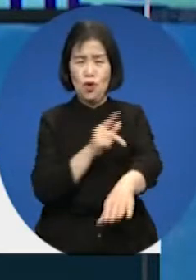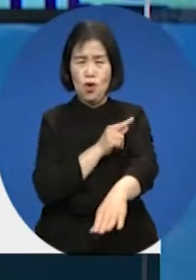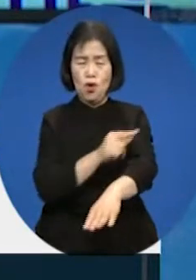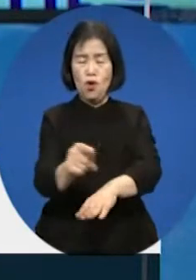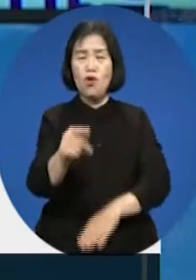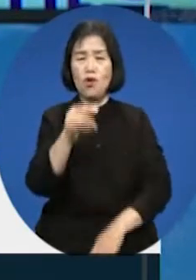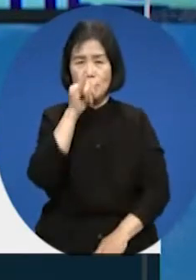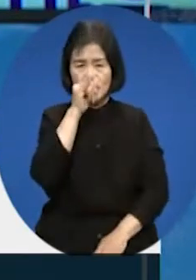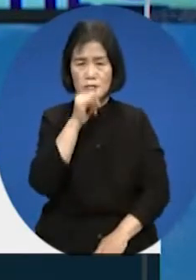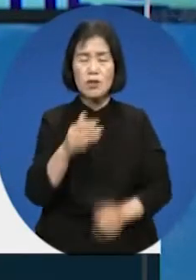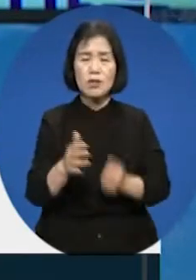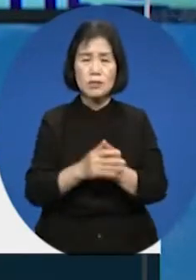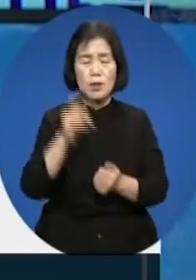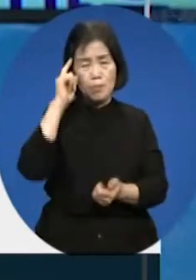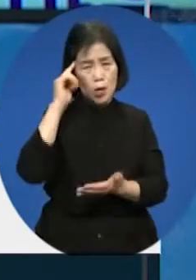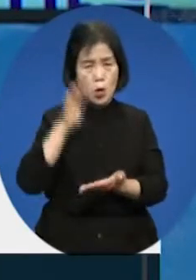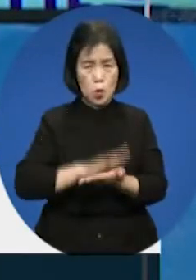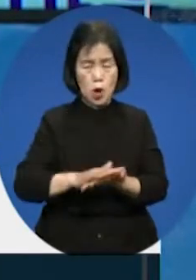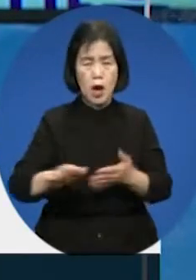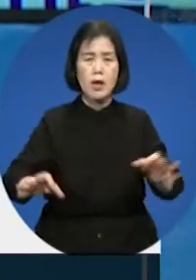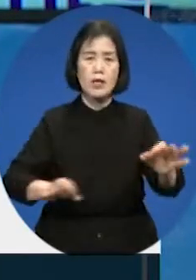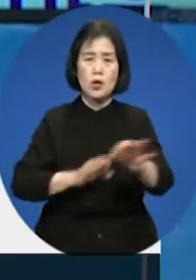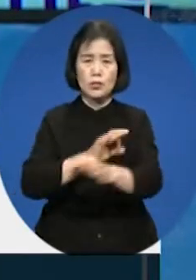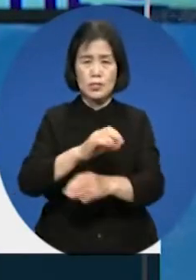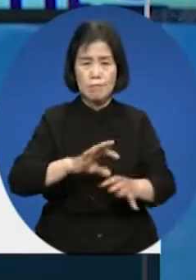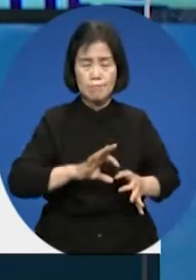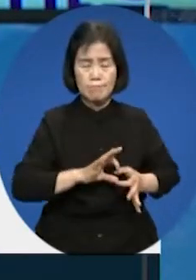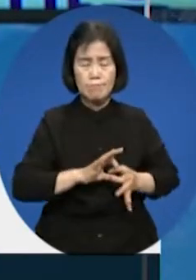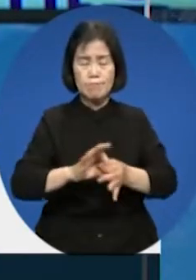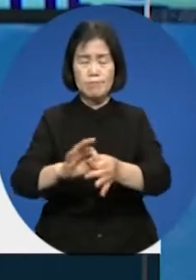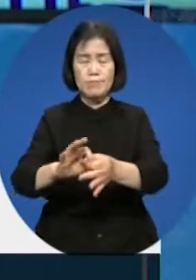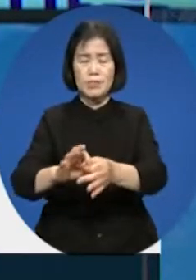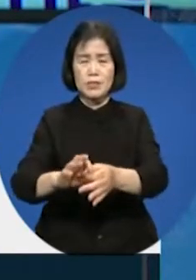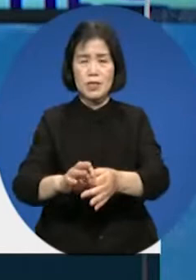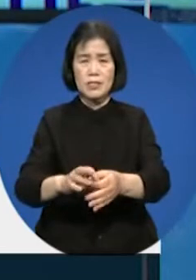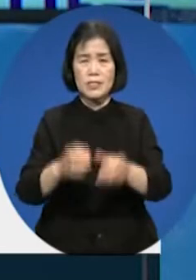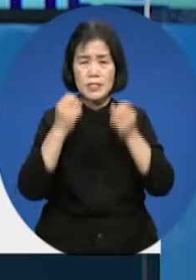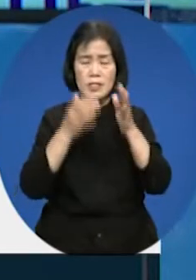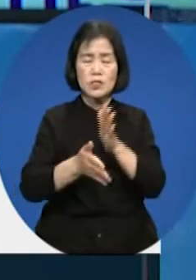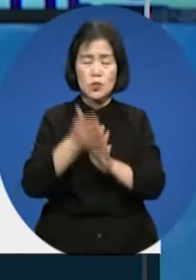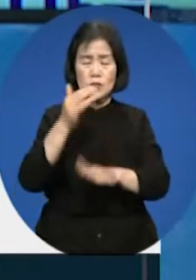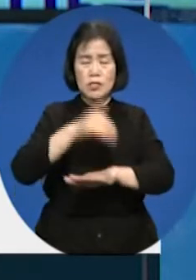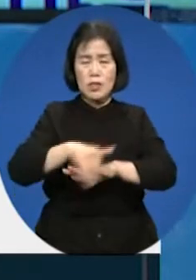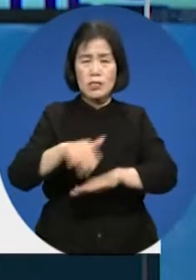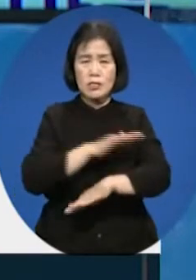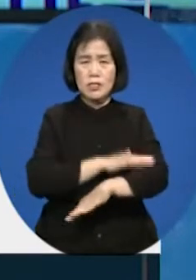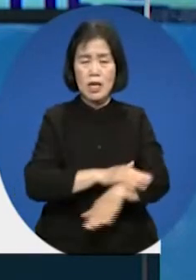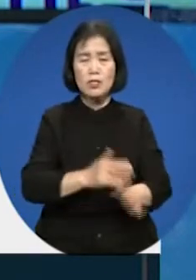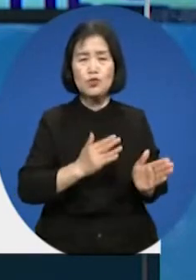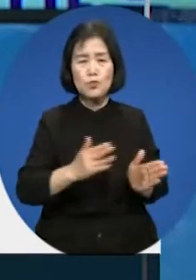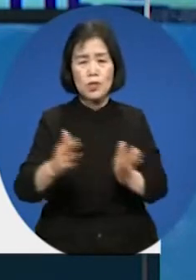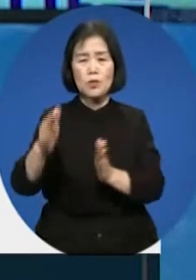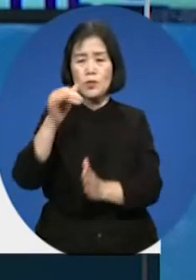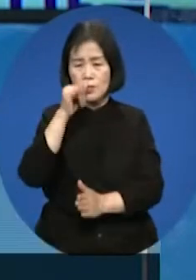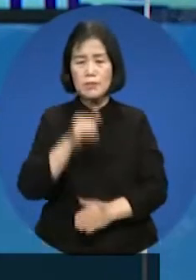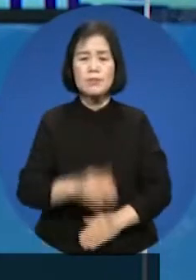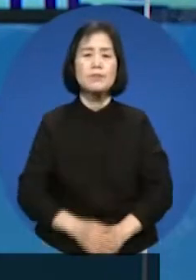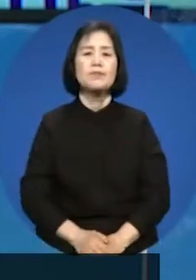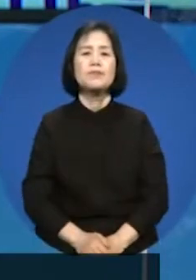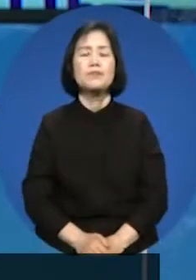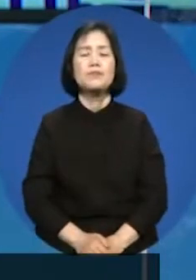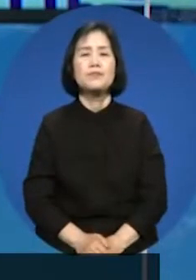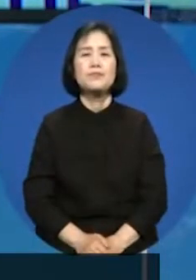그런 평화 경제 벨트를 조성할 수 있는 그런 순도시 계획을 잘 준비해 나가려고 많은 준비하고 있습니다.